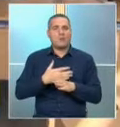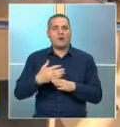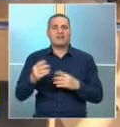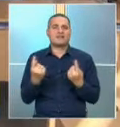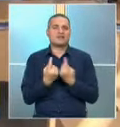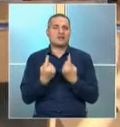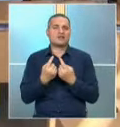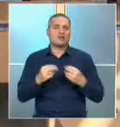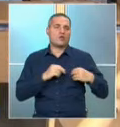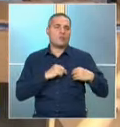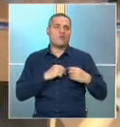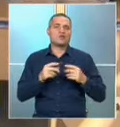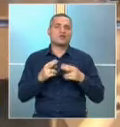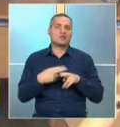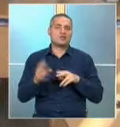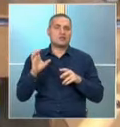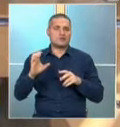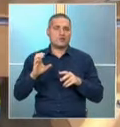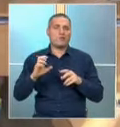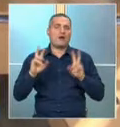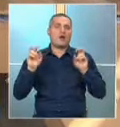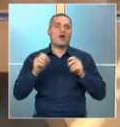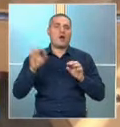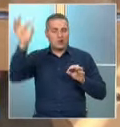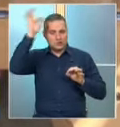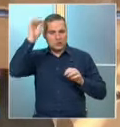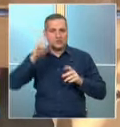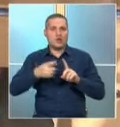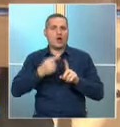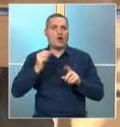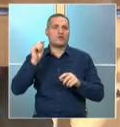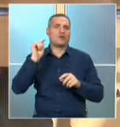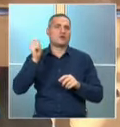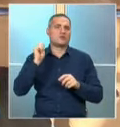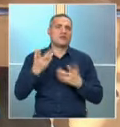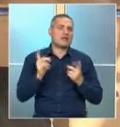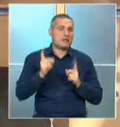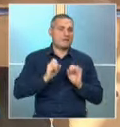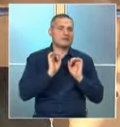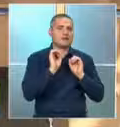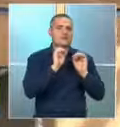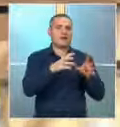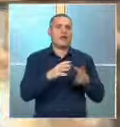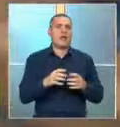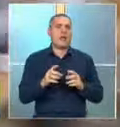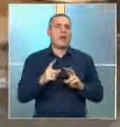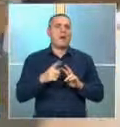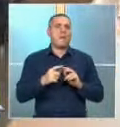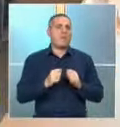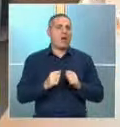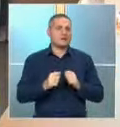на доброволците от Сдружение Чиста струма с ученици в Кюстендил. Къде трябва да се хвърли пластмасата?